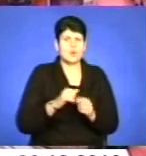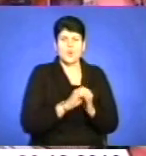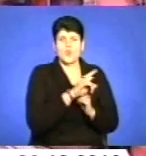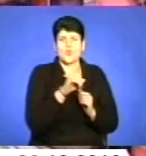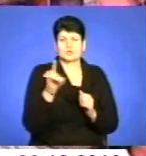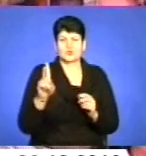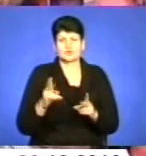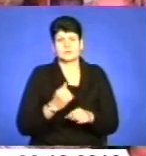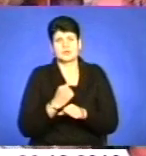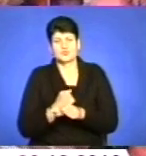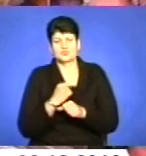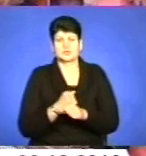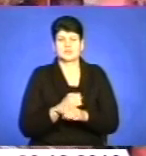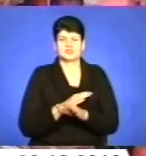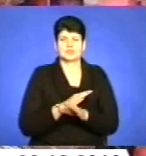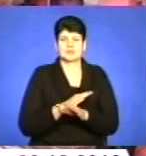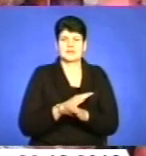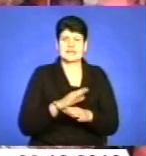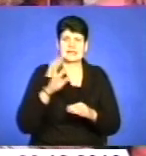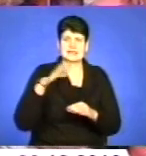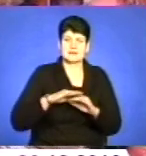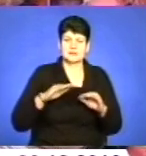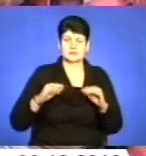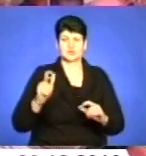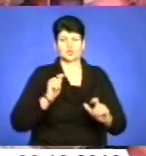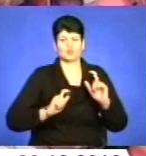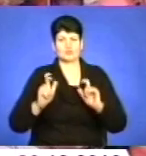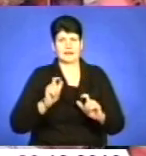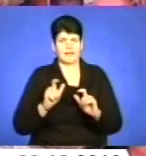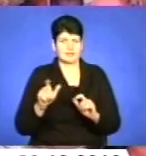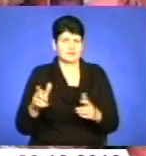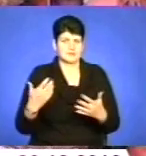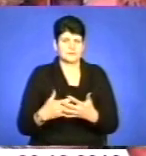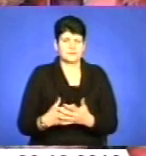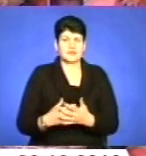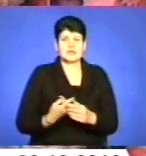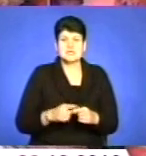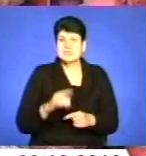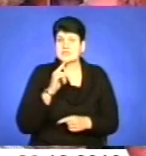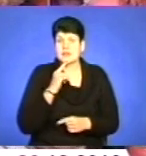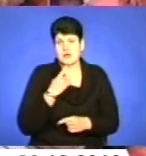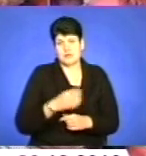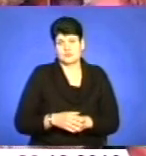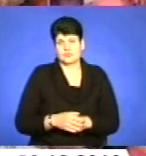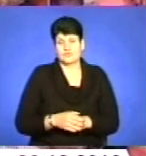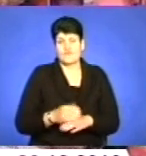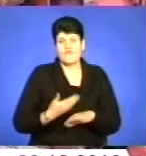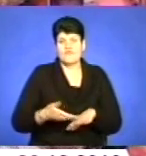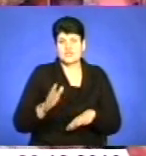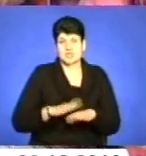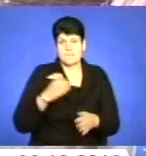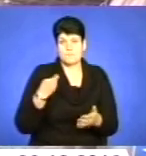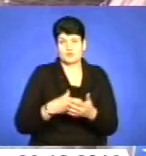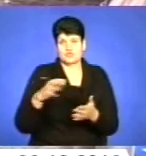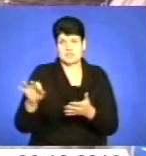люди працевлаштовані, чи це учні, студенти. Я вважаю, що це досить складно, таке важке подорожчання